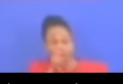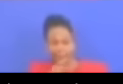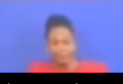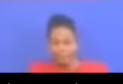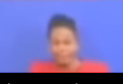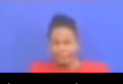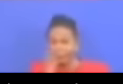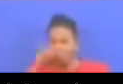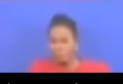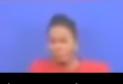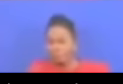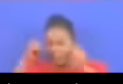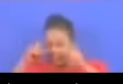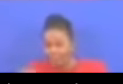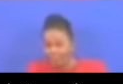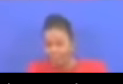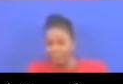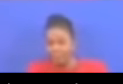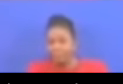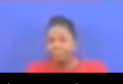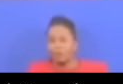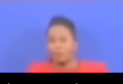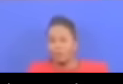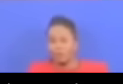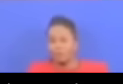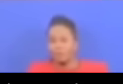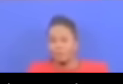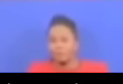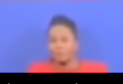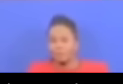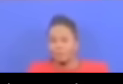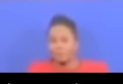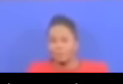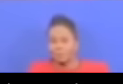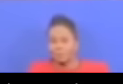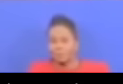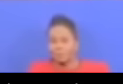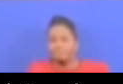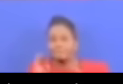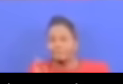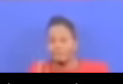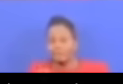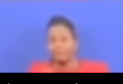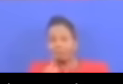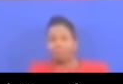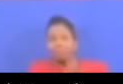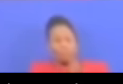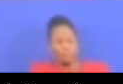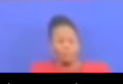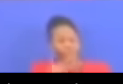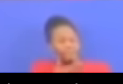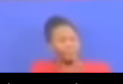alilia nadhani huyu amenifuata mimi mheshimiwa umenifuata mimi na ufuate mfano wangu kama ni kulia mimi